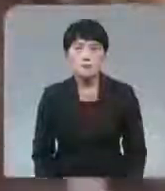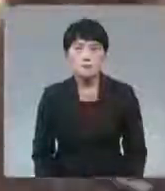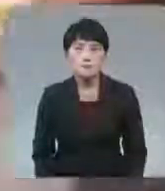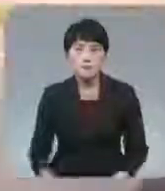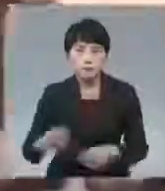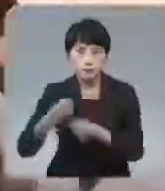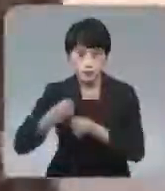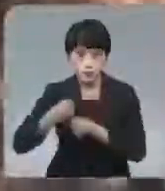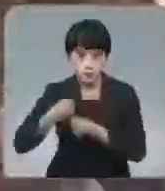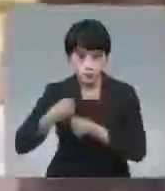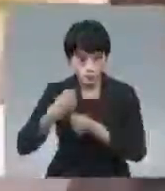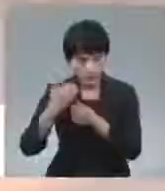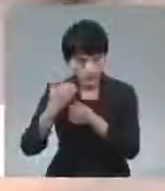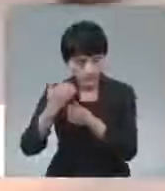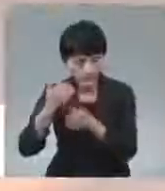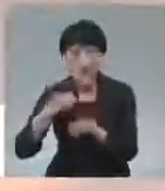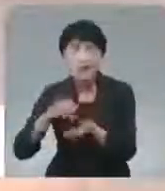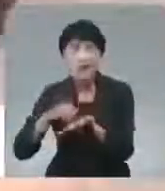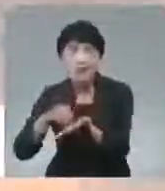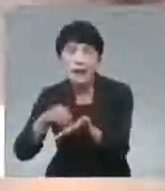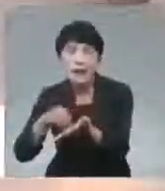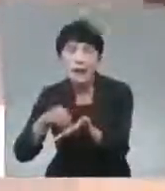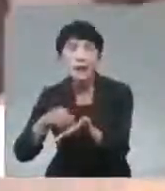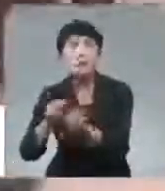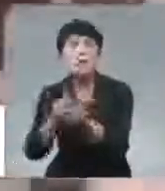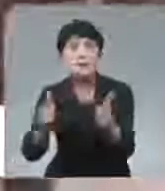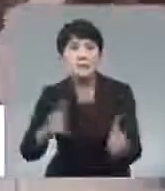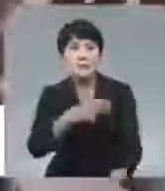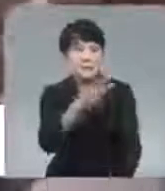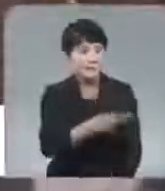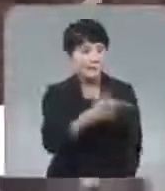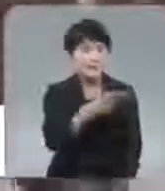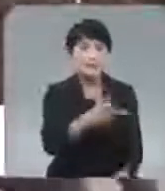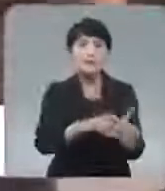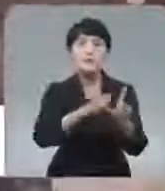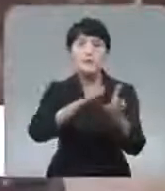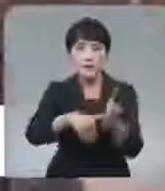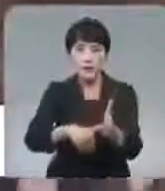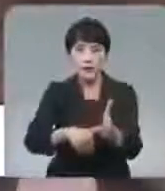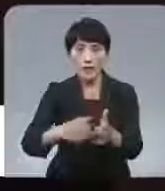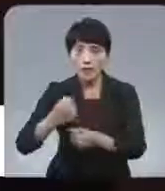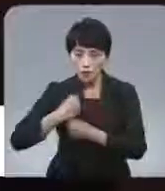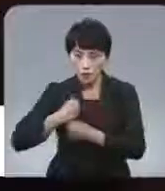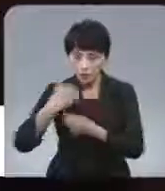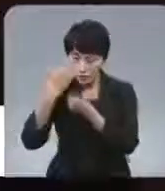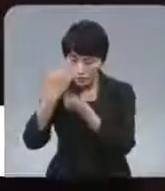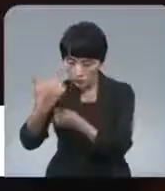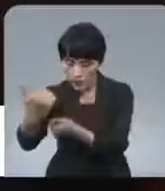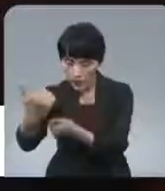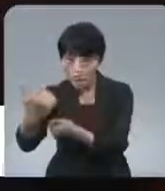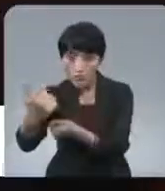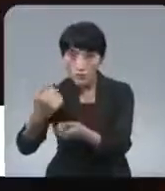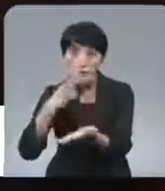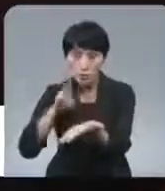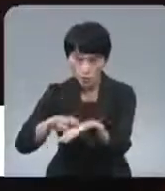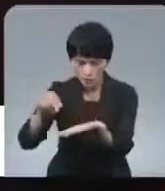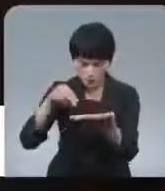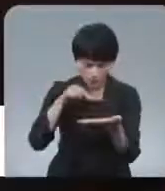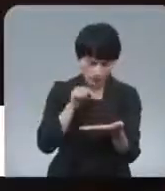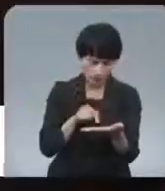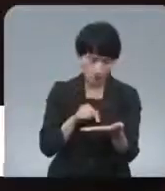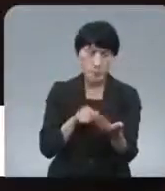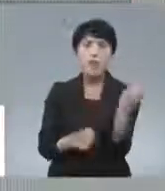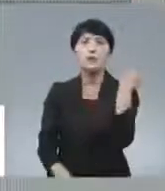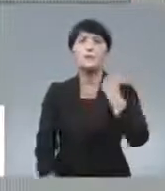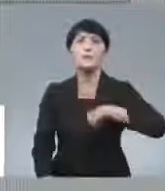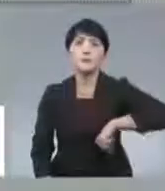现役入伍对象郑某2017年10月收到了兵务厅入伍通知书，但郑某拒绝服兵役，因而以违反